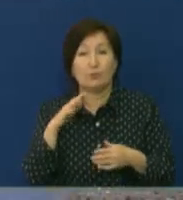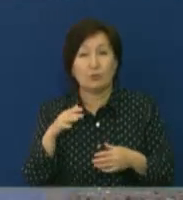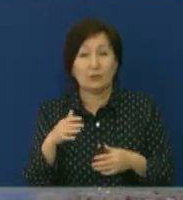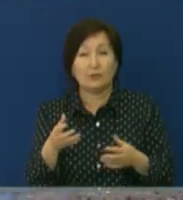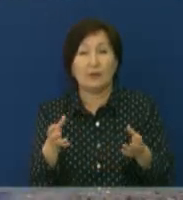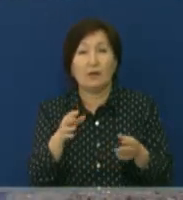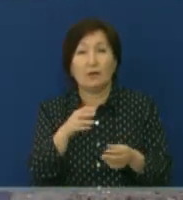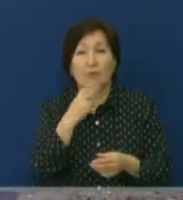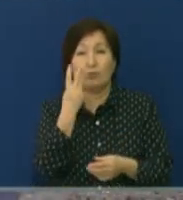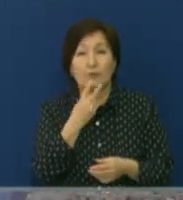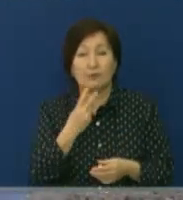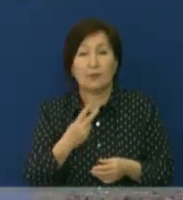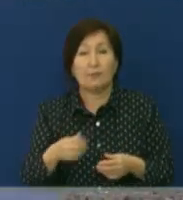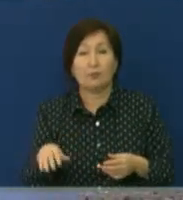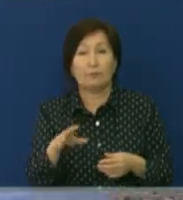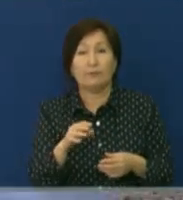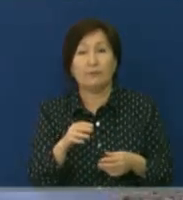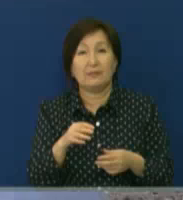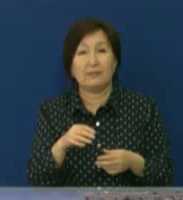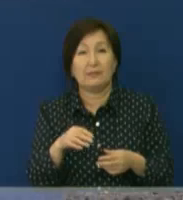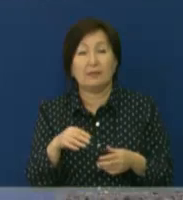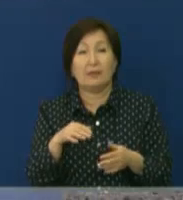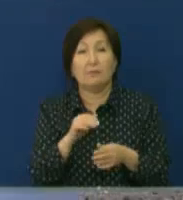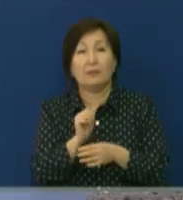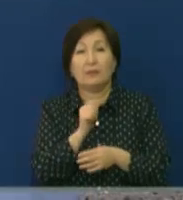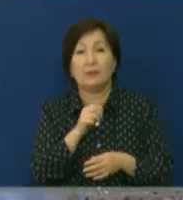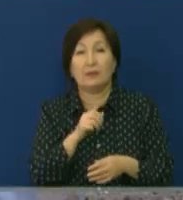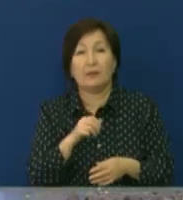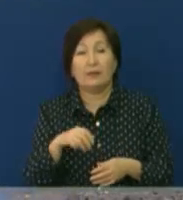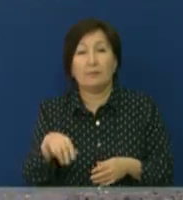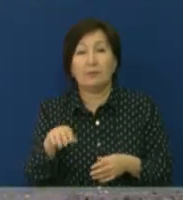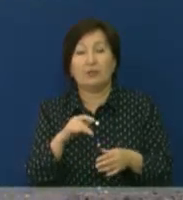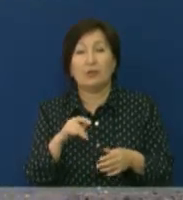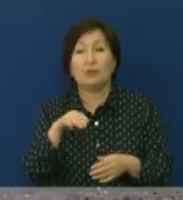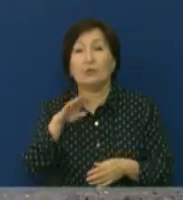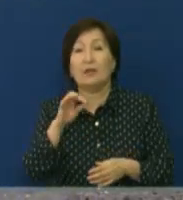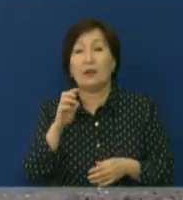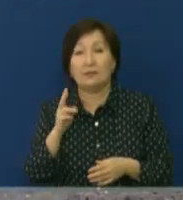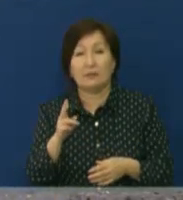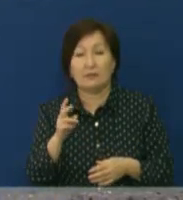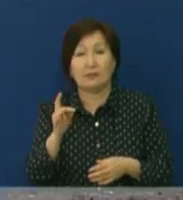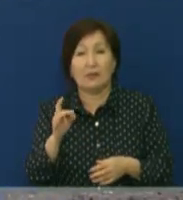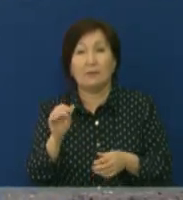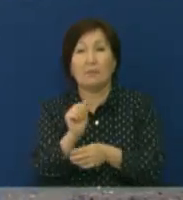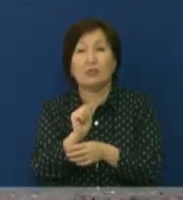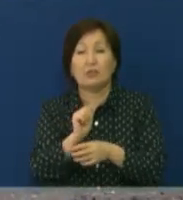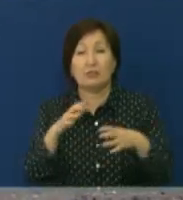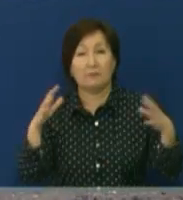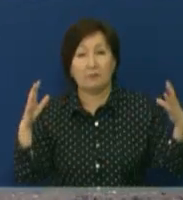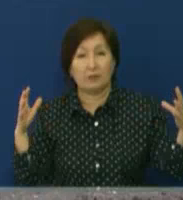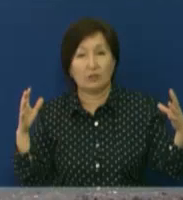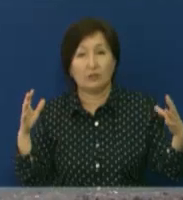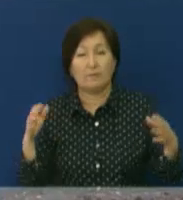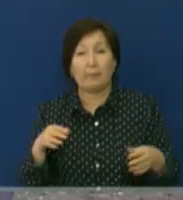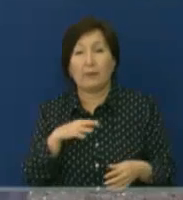естественно они приехали контейнер для видать мусорке много и приезжать тракторами грузовыми машинами с кучей